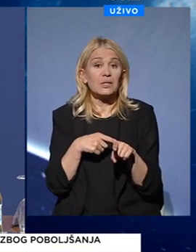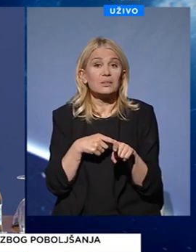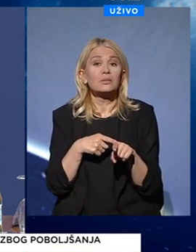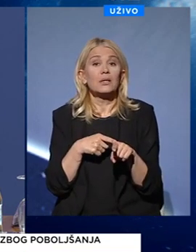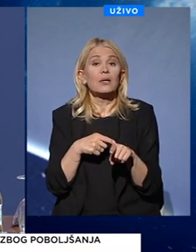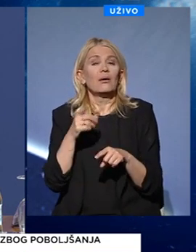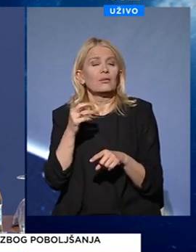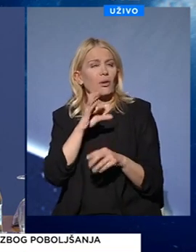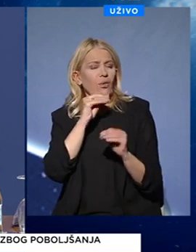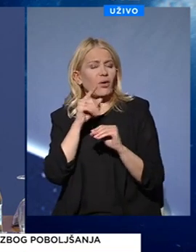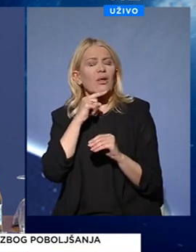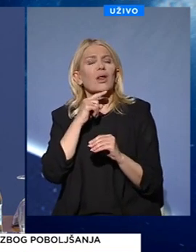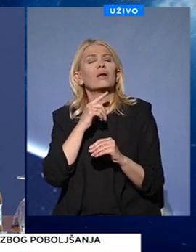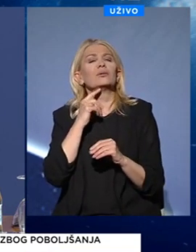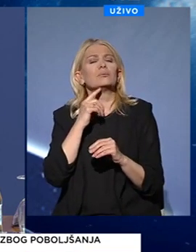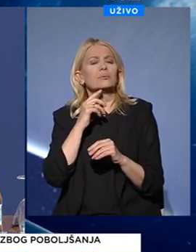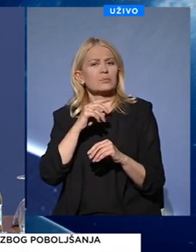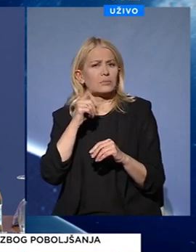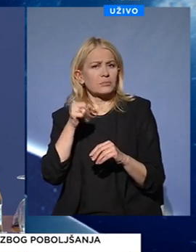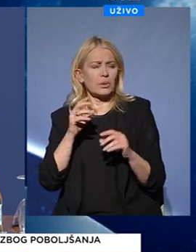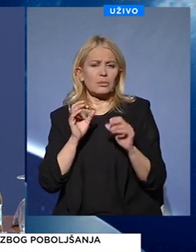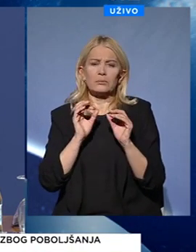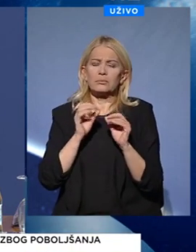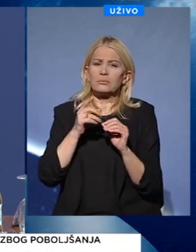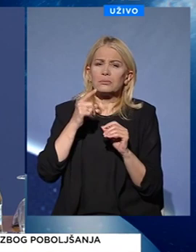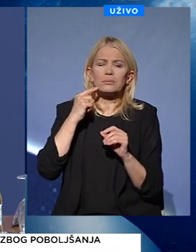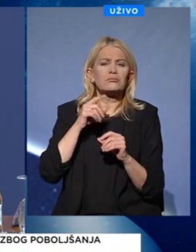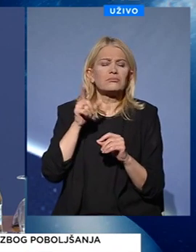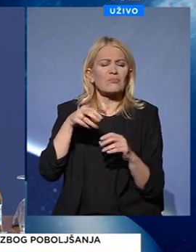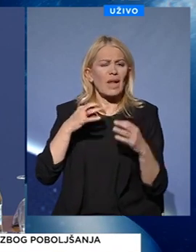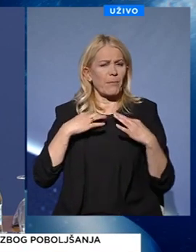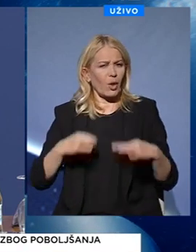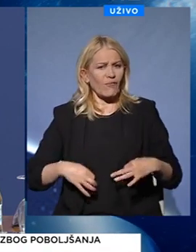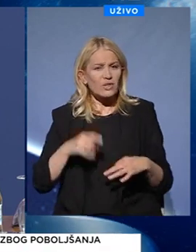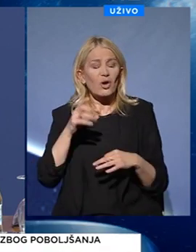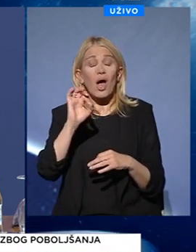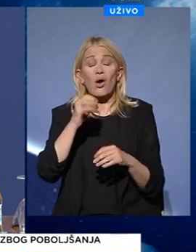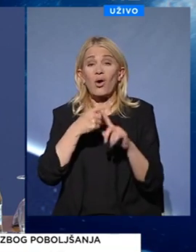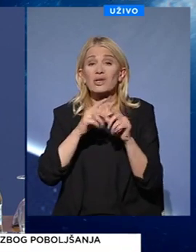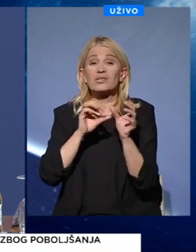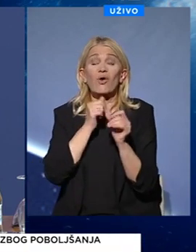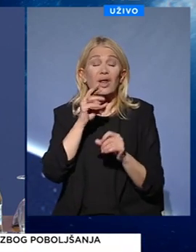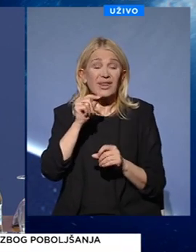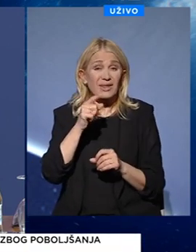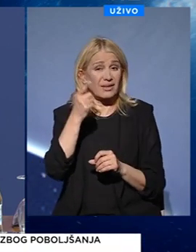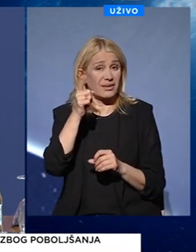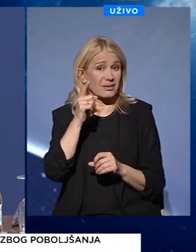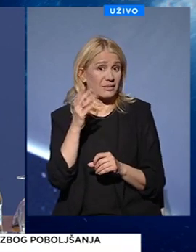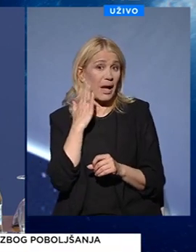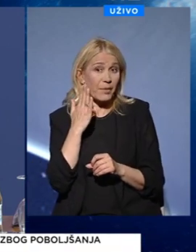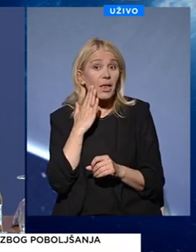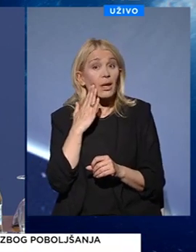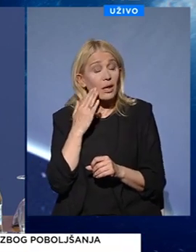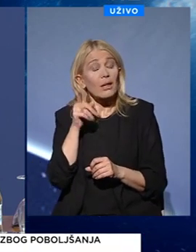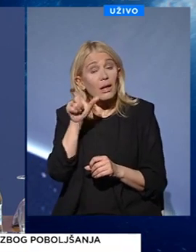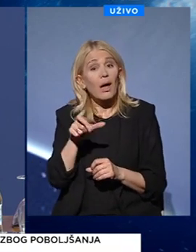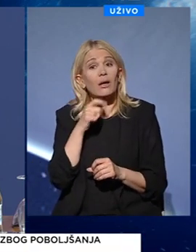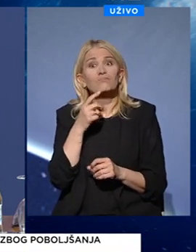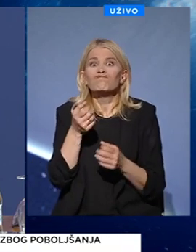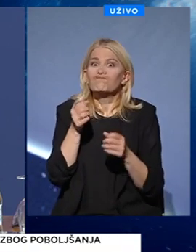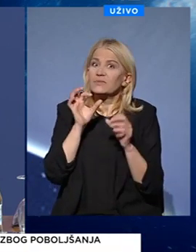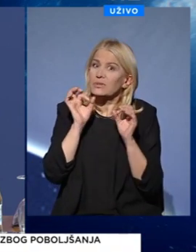je govorila i čuvena naučnica sa Univerziteta Oxford, Sara Gilbert. koliko je realna ta prognoza i koliko su ozbiljne